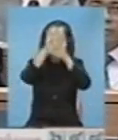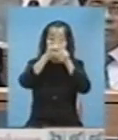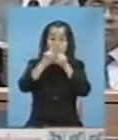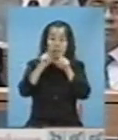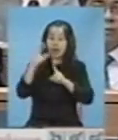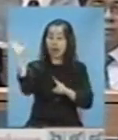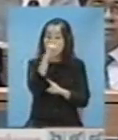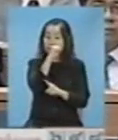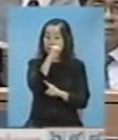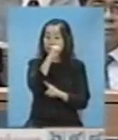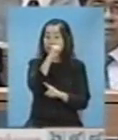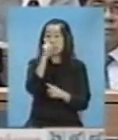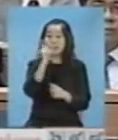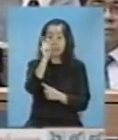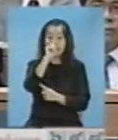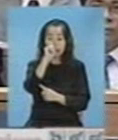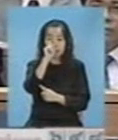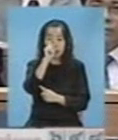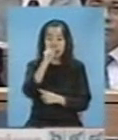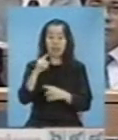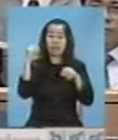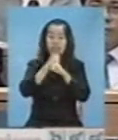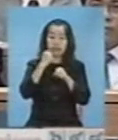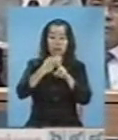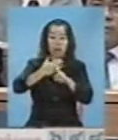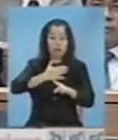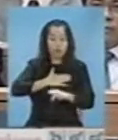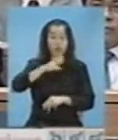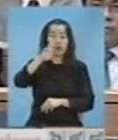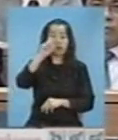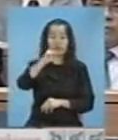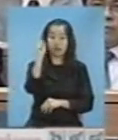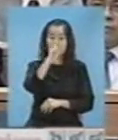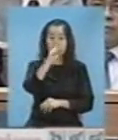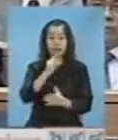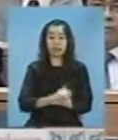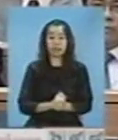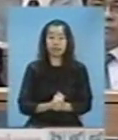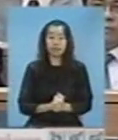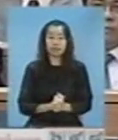จปิดปากการปฏิบัติหน้าที่ของรัฐสภา